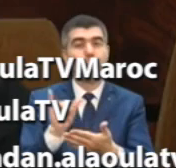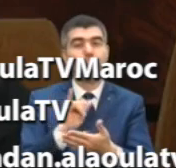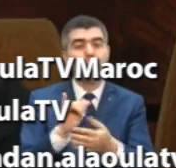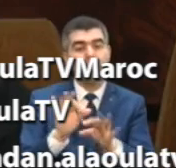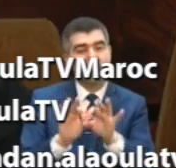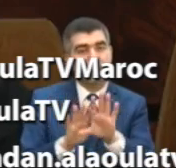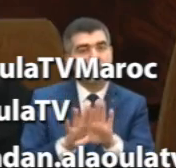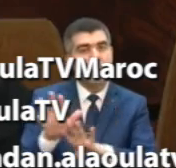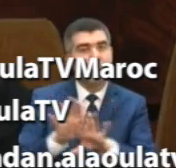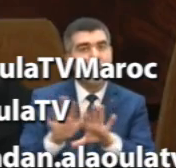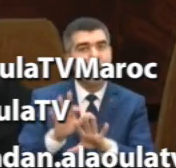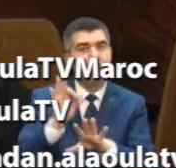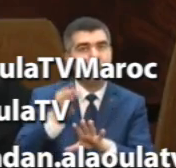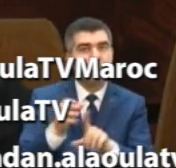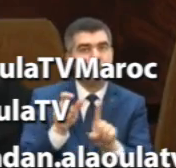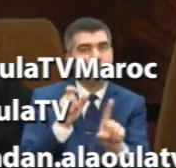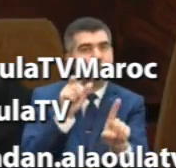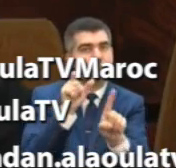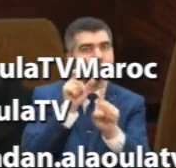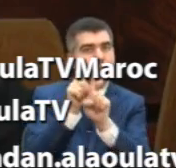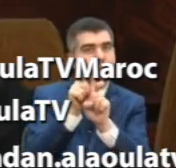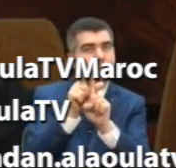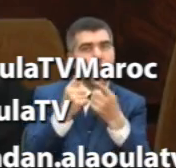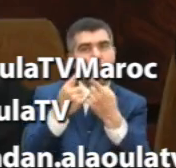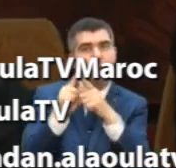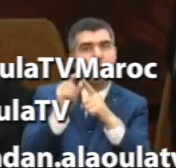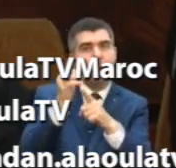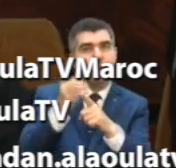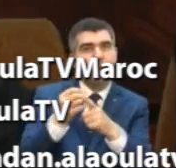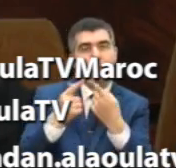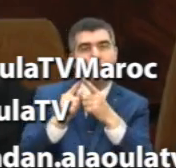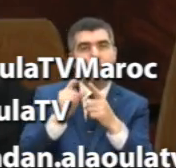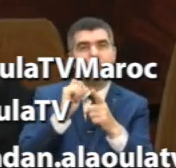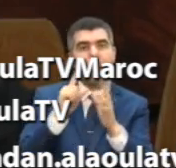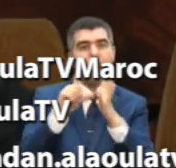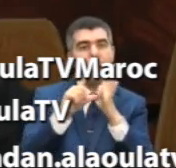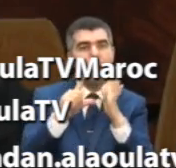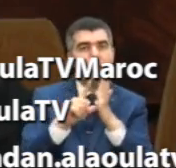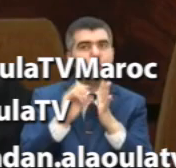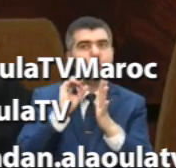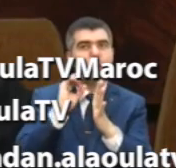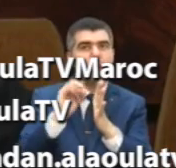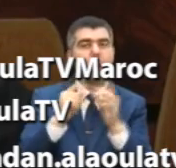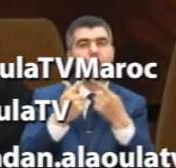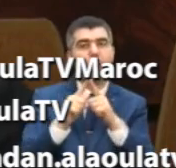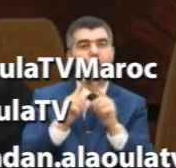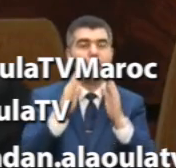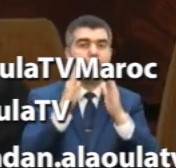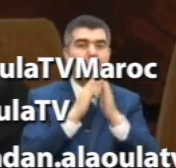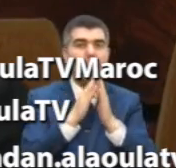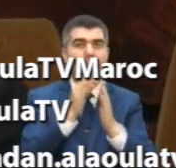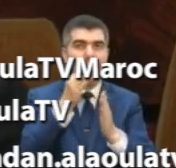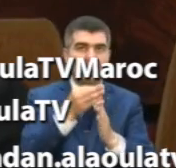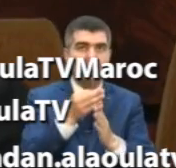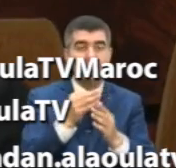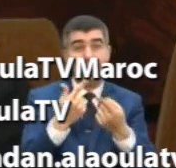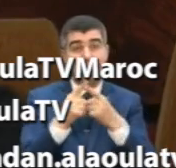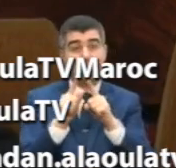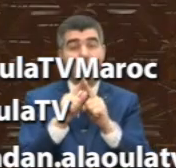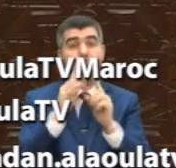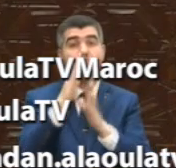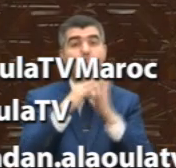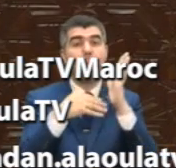لمعالجة هذه الوضعية بما يضمن للساكنة حقهم الدستور في السكن اللائق، خاصة وأن الحكومة التزمت في